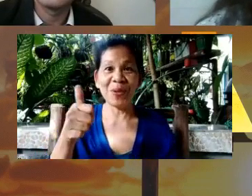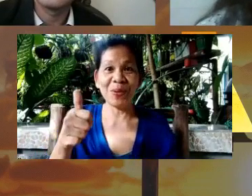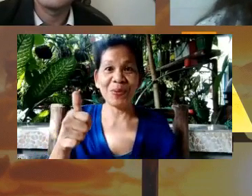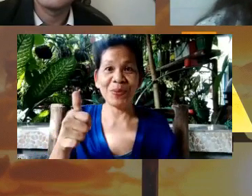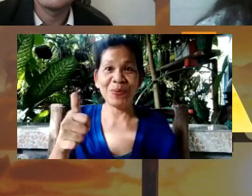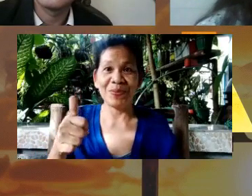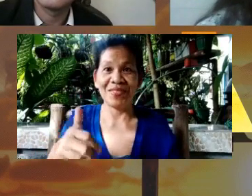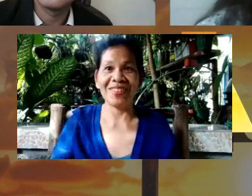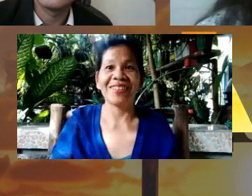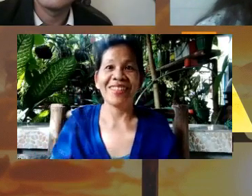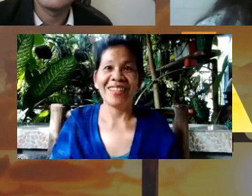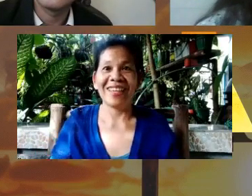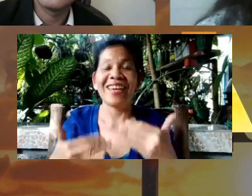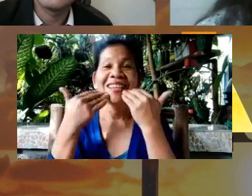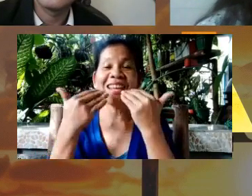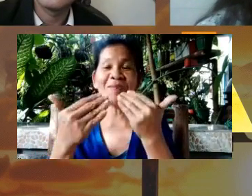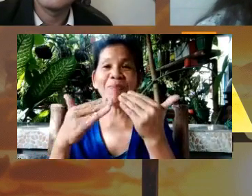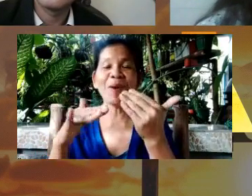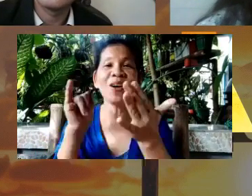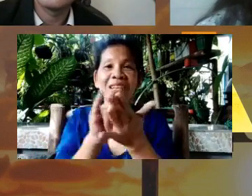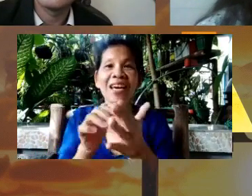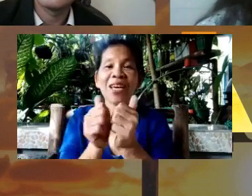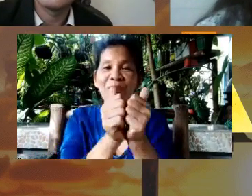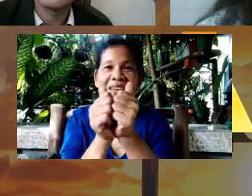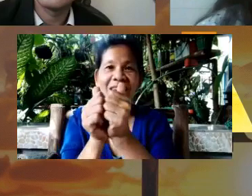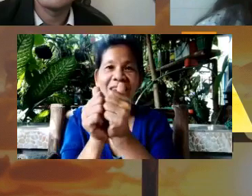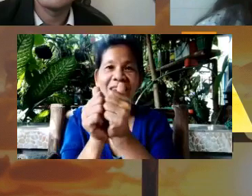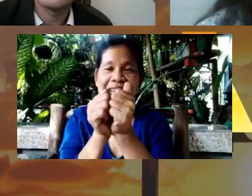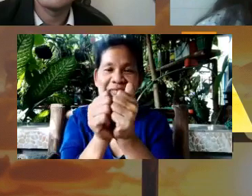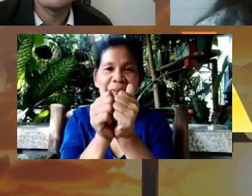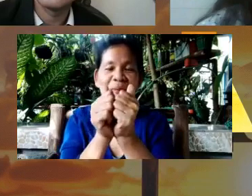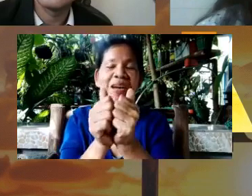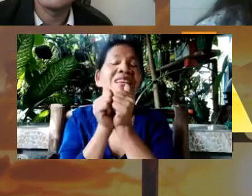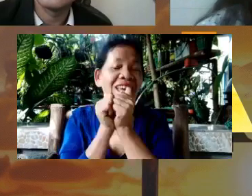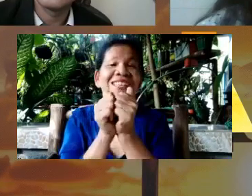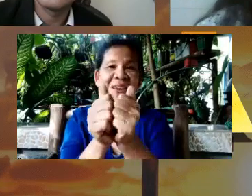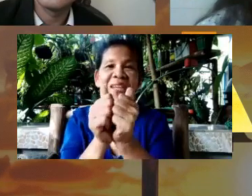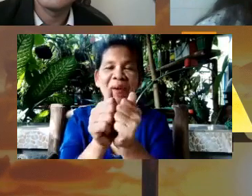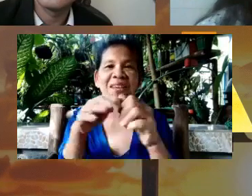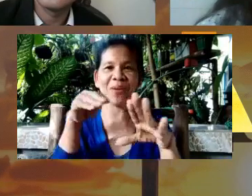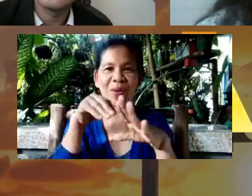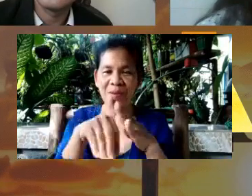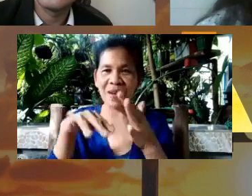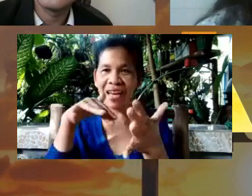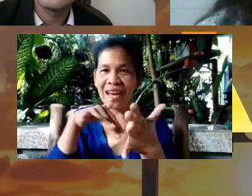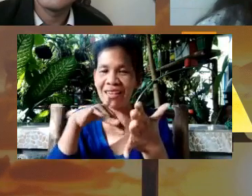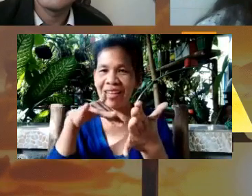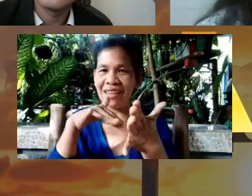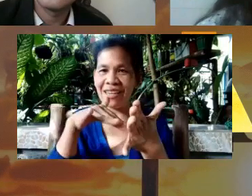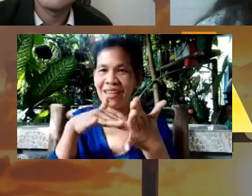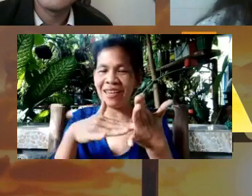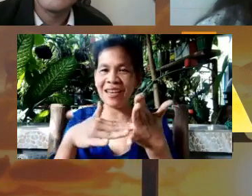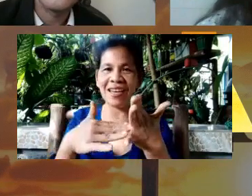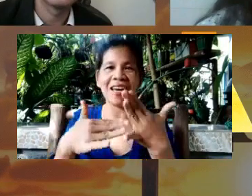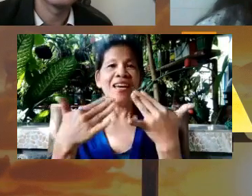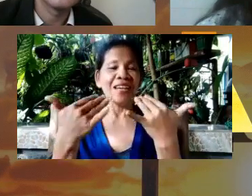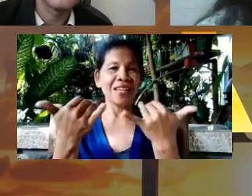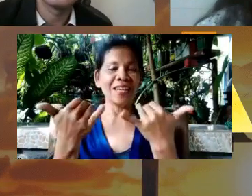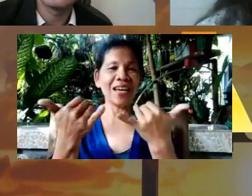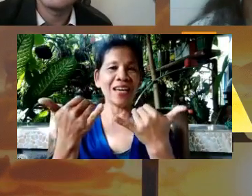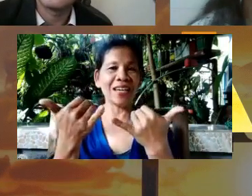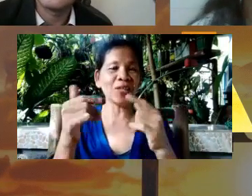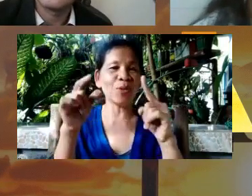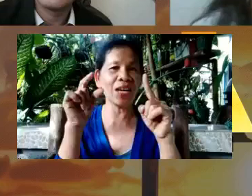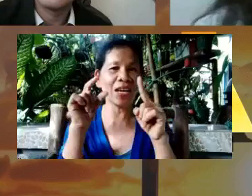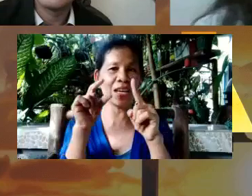nakakalala. Okay na po. Okay. Salamat po na kayo ay nakasama namin kayo sa pag-aaral